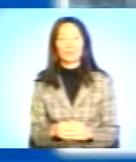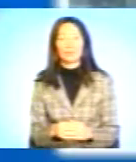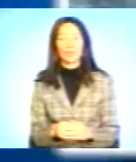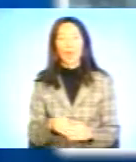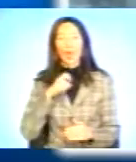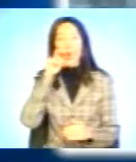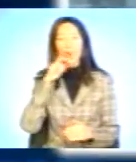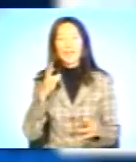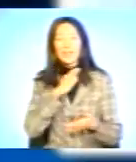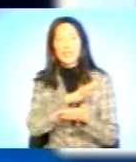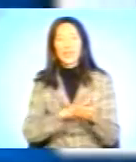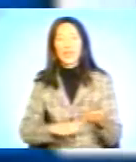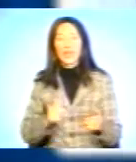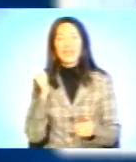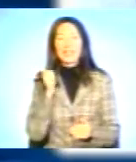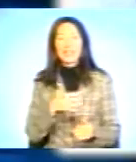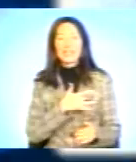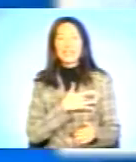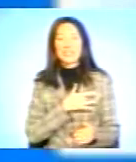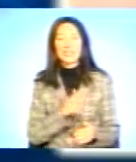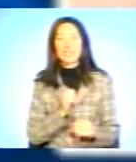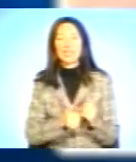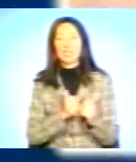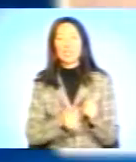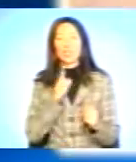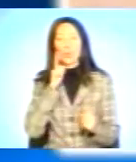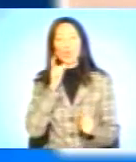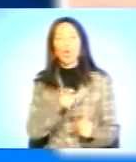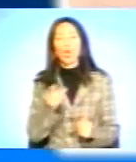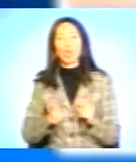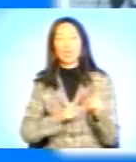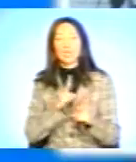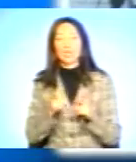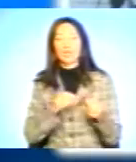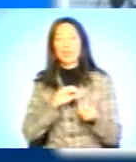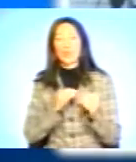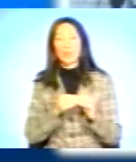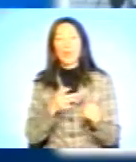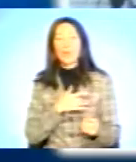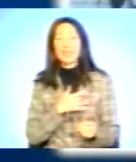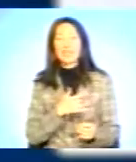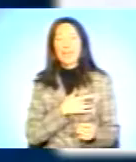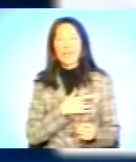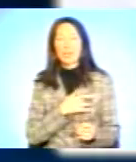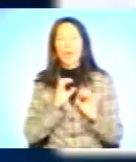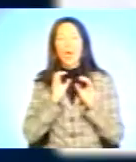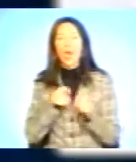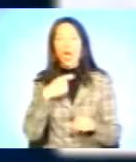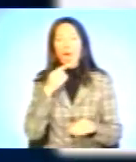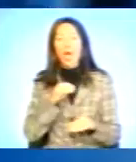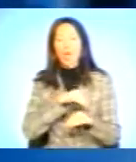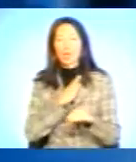В Україні триває тиждень серця. Дедалі частіше молоді люди скаржаться на проблеми із серцем, констатують